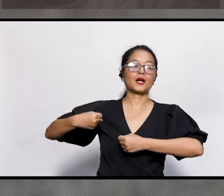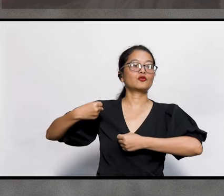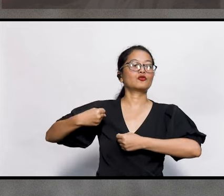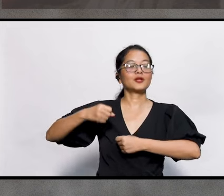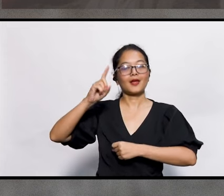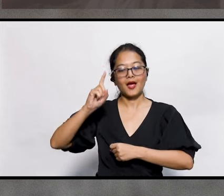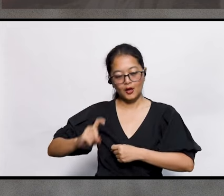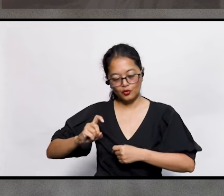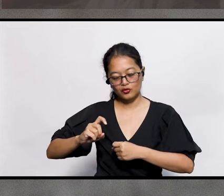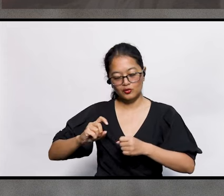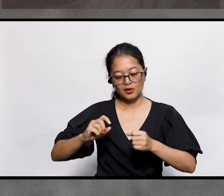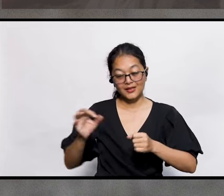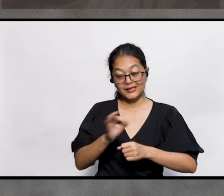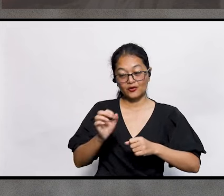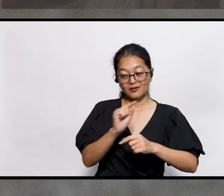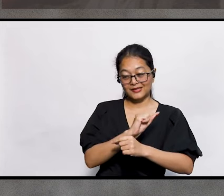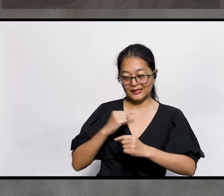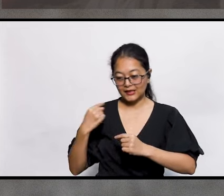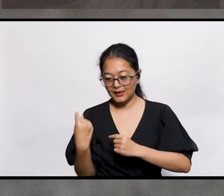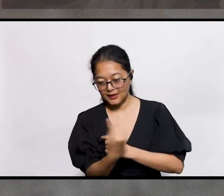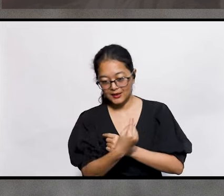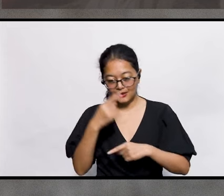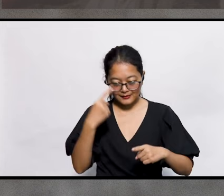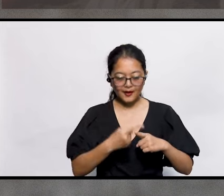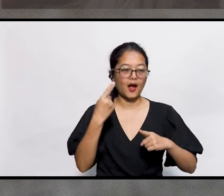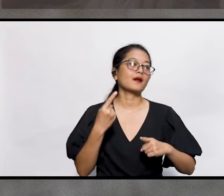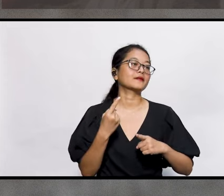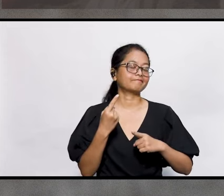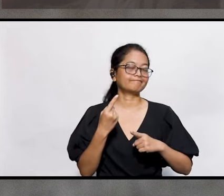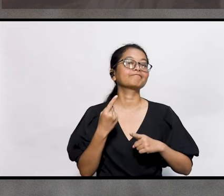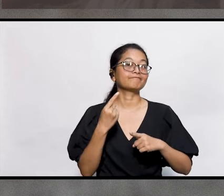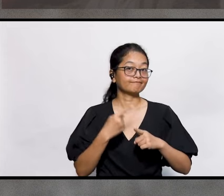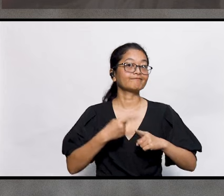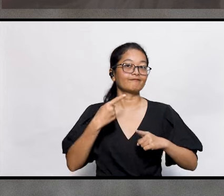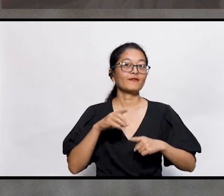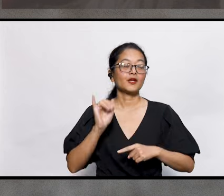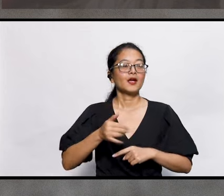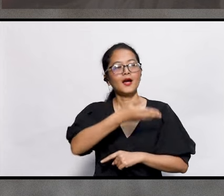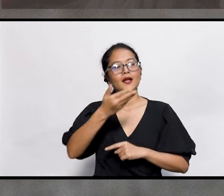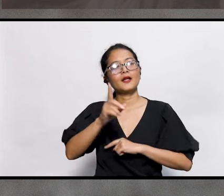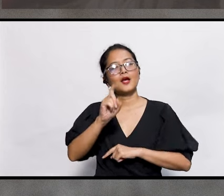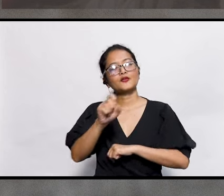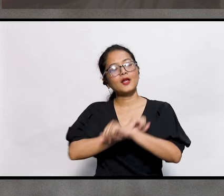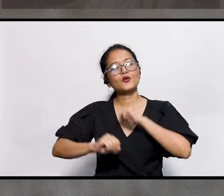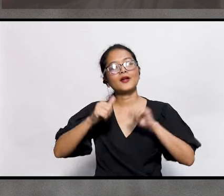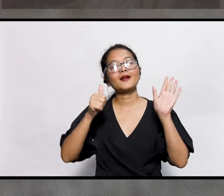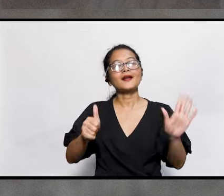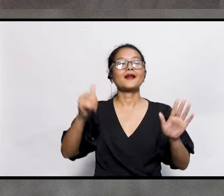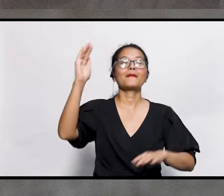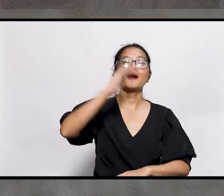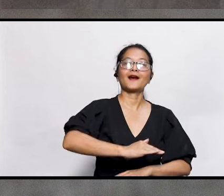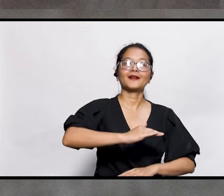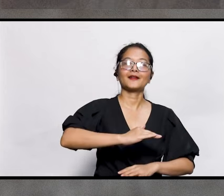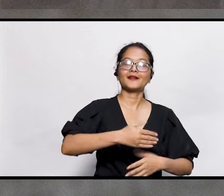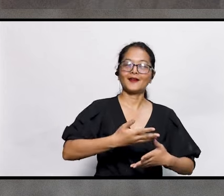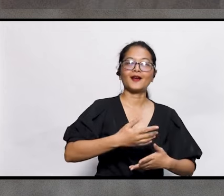mengedari kota itu sekali saja demikianlah harus engkau berbuat 6 hari lamanya Wah